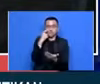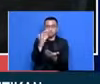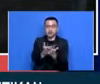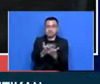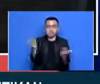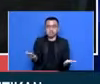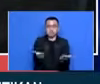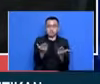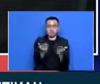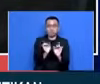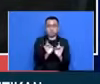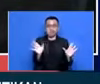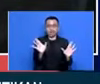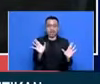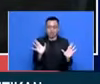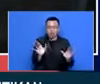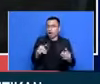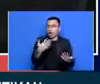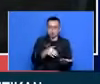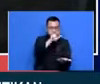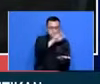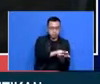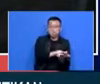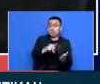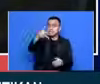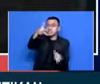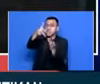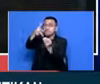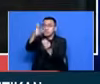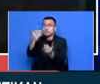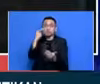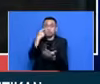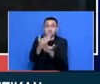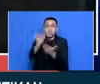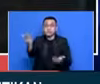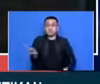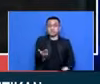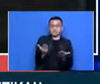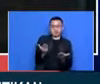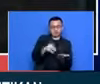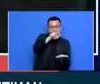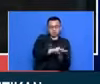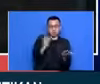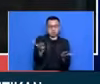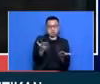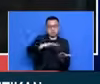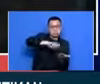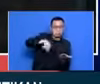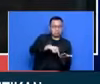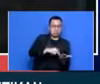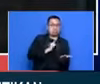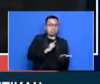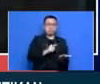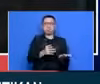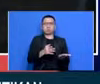memperhatikan CCTV Kenapa memberikan putusan tidak ses sesuai dengan dakwaan yang buan Saya kira mungkin ada motif lah